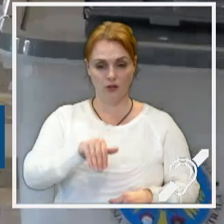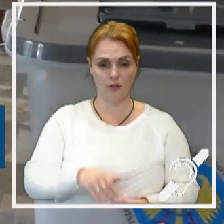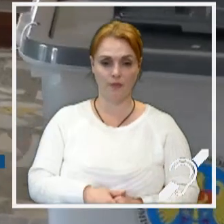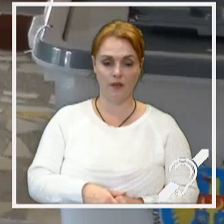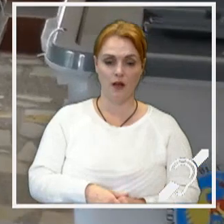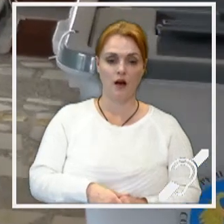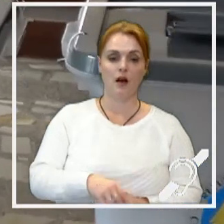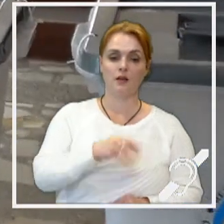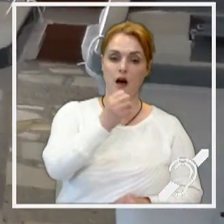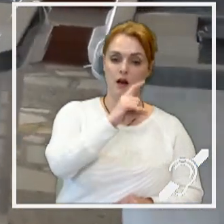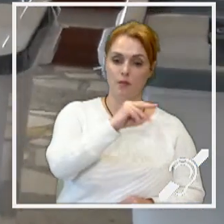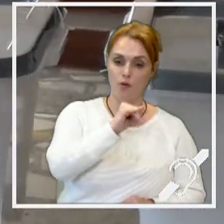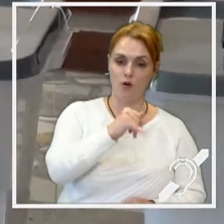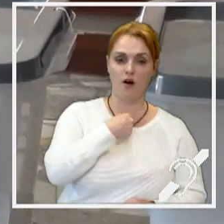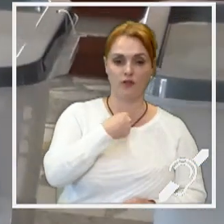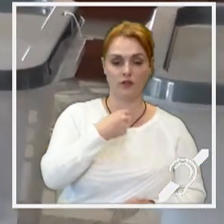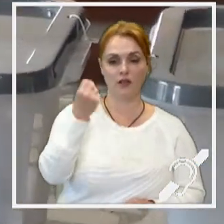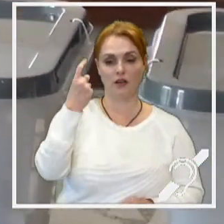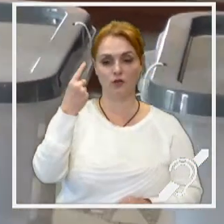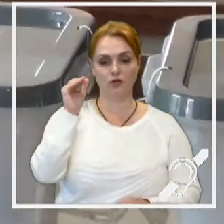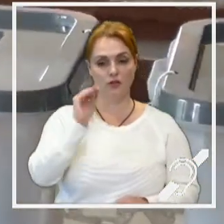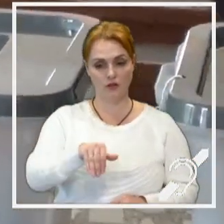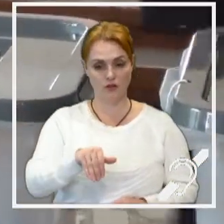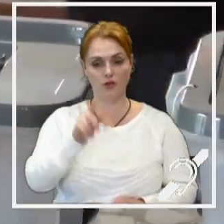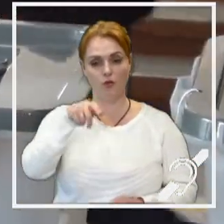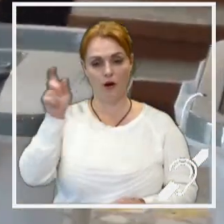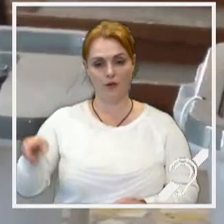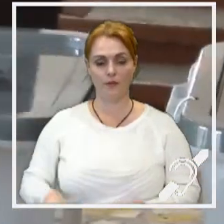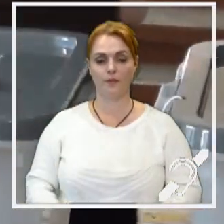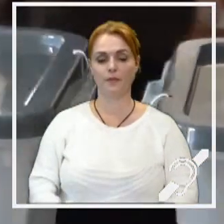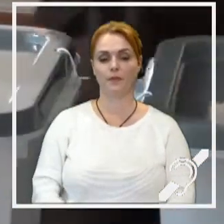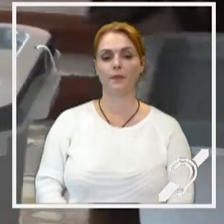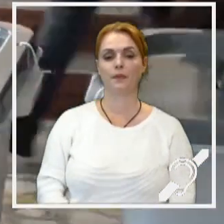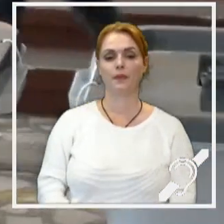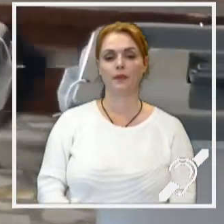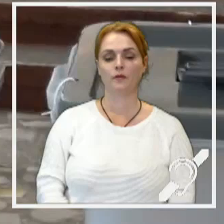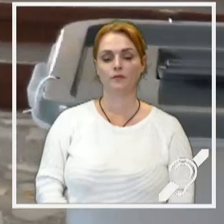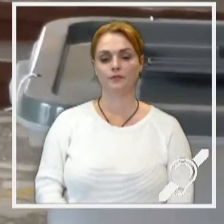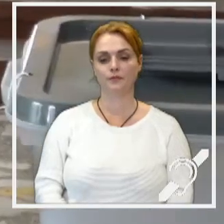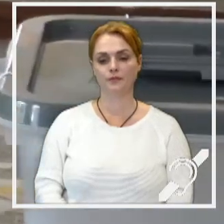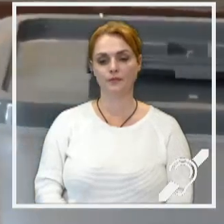74.074, iar pentru Adrian Albu au votat 11.875 de alegători.